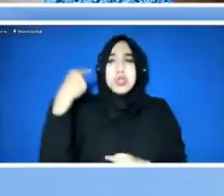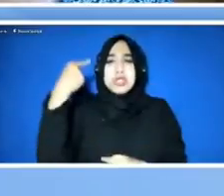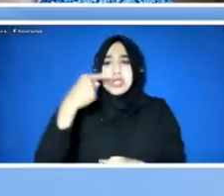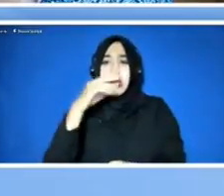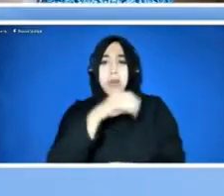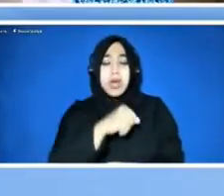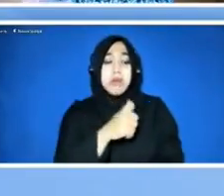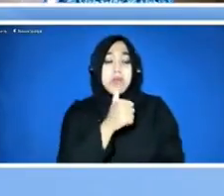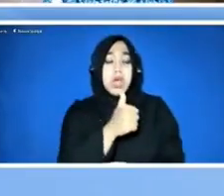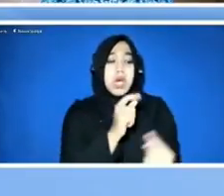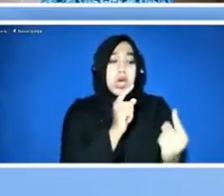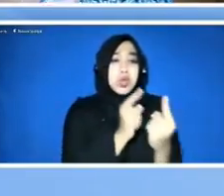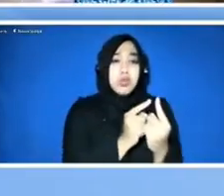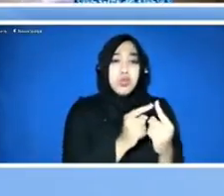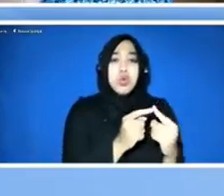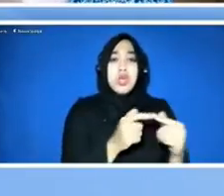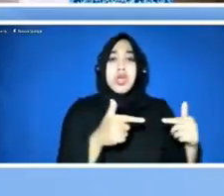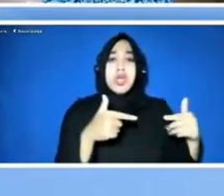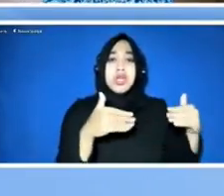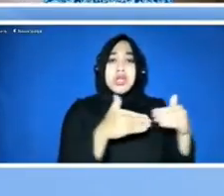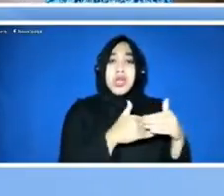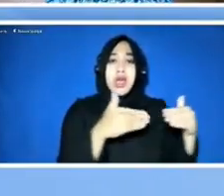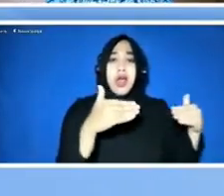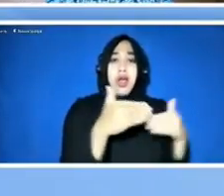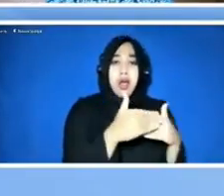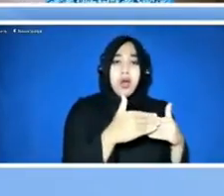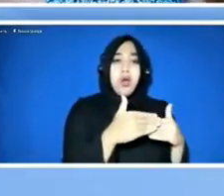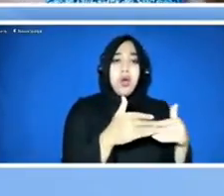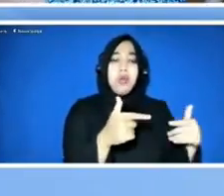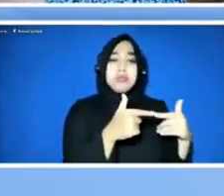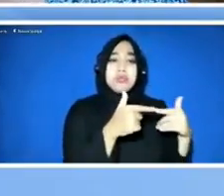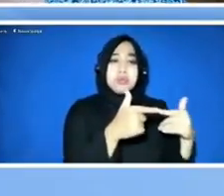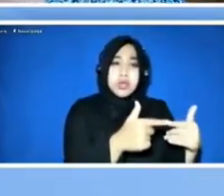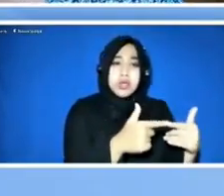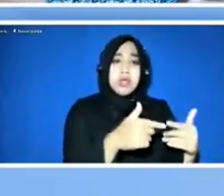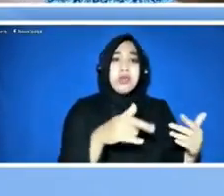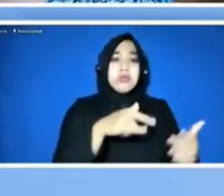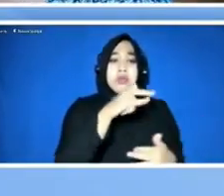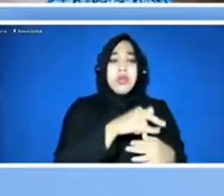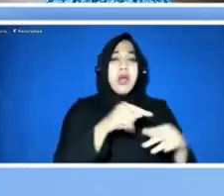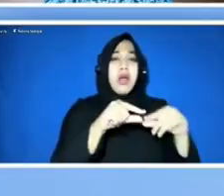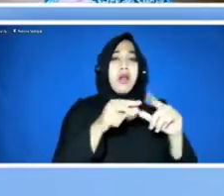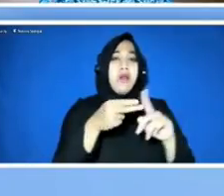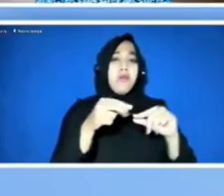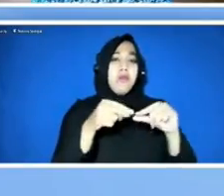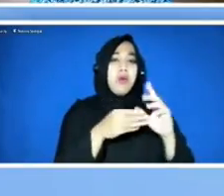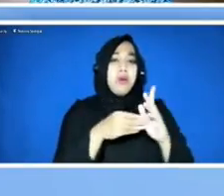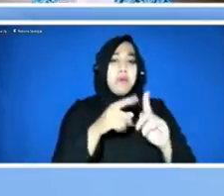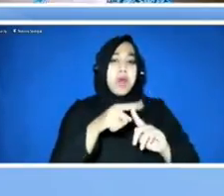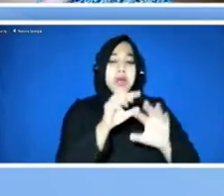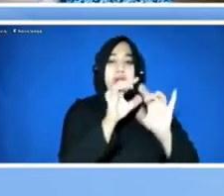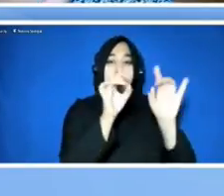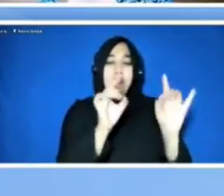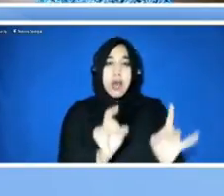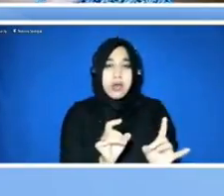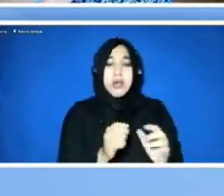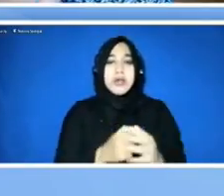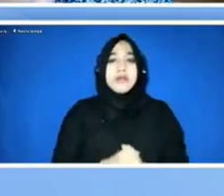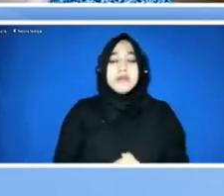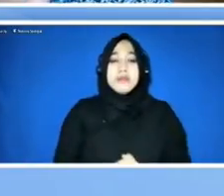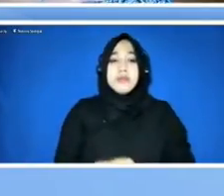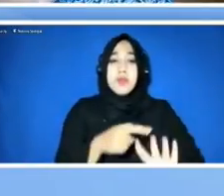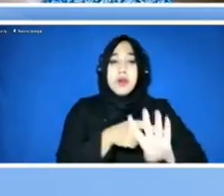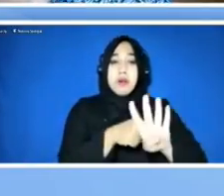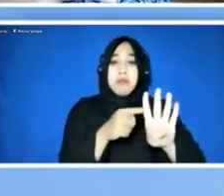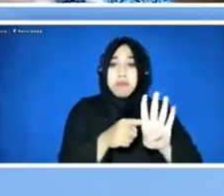itu ketemunya di angkot, di MRT, di Alfamart dan sebagainya. Nah, 4